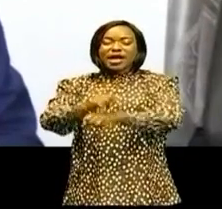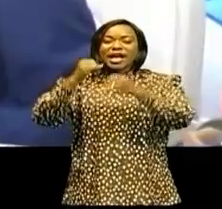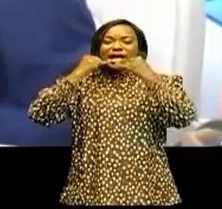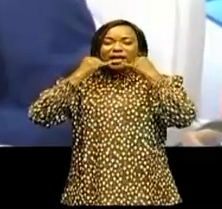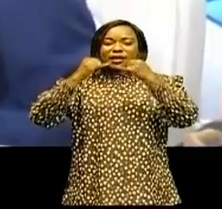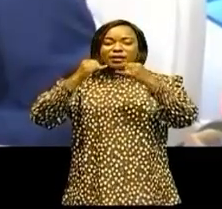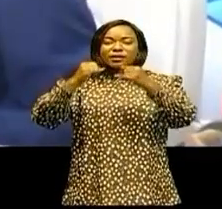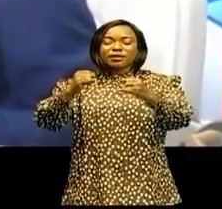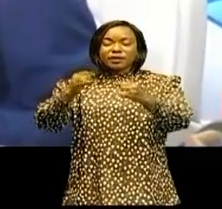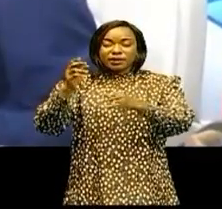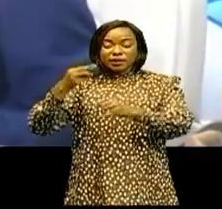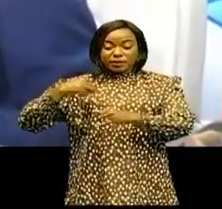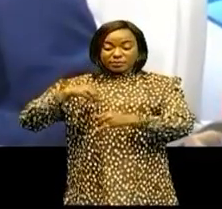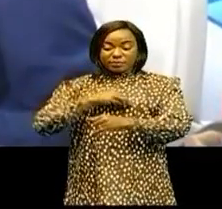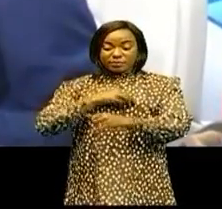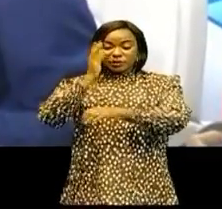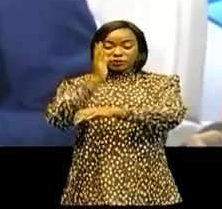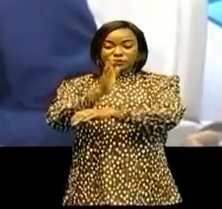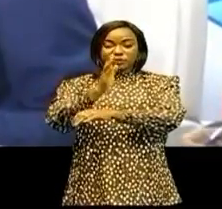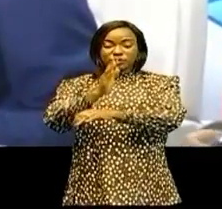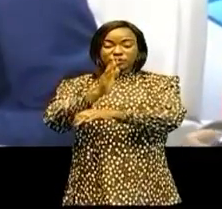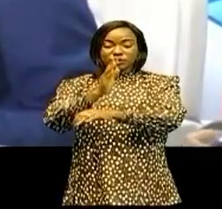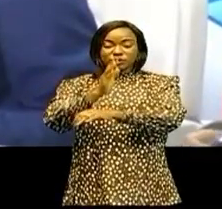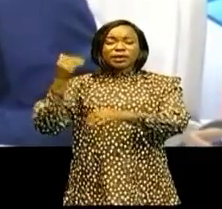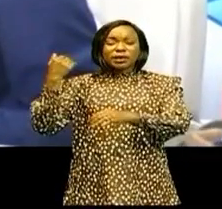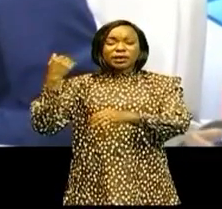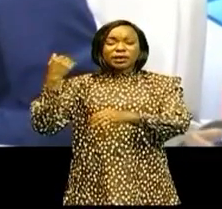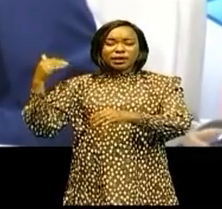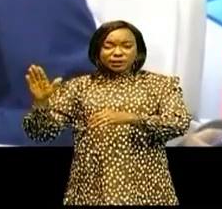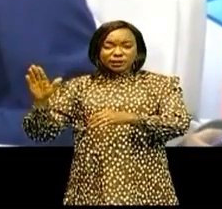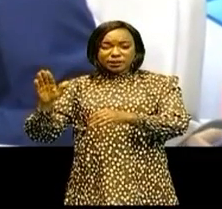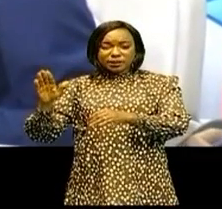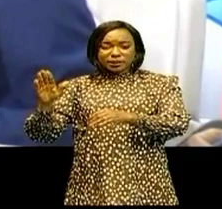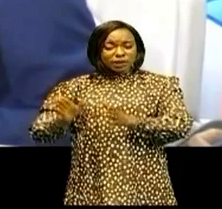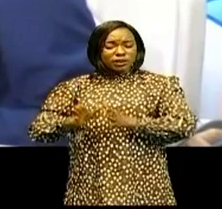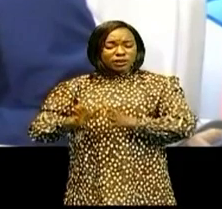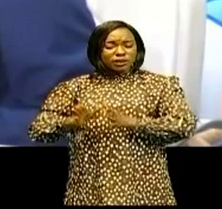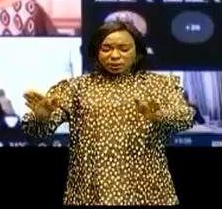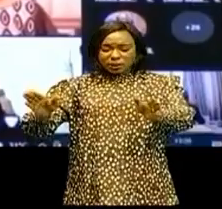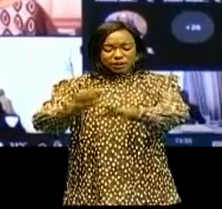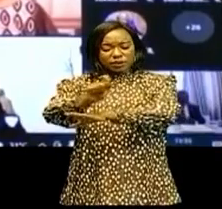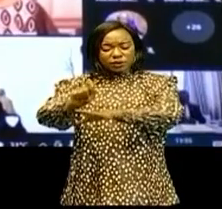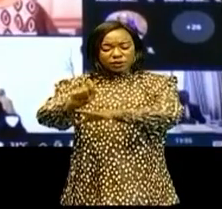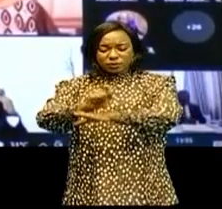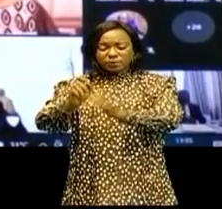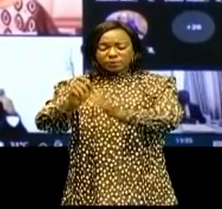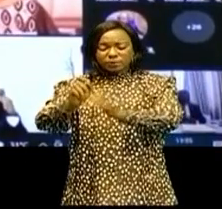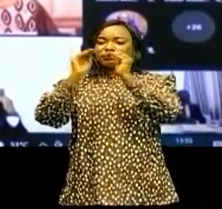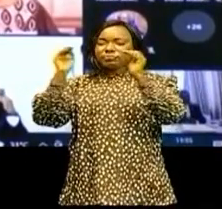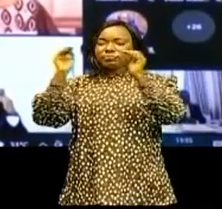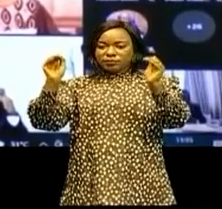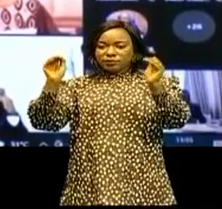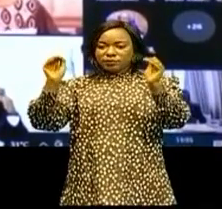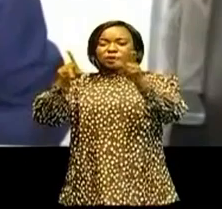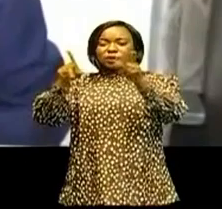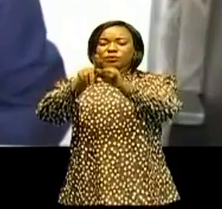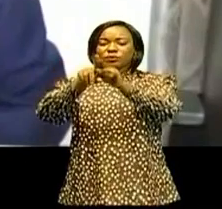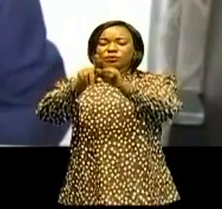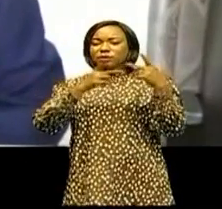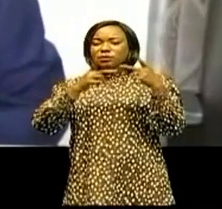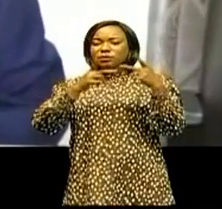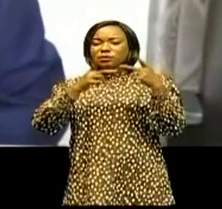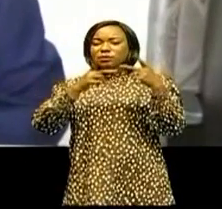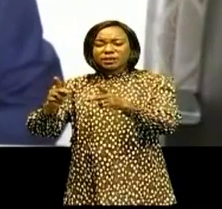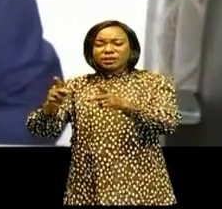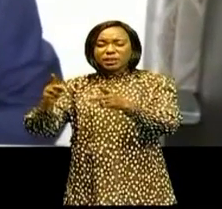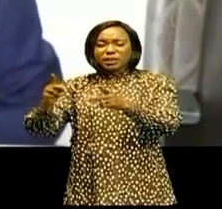informé les membres du Conseil que l'état du territoire national demeure généralement calme en dépit des cas